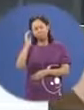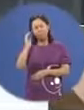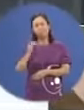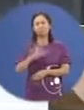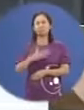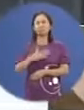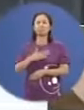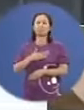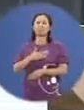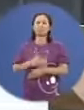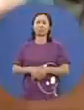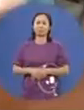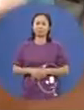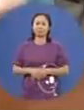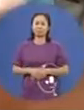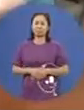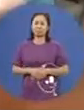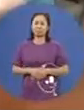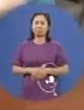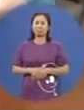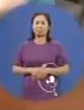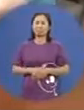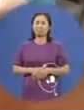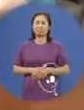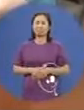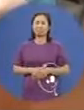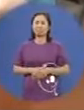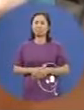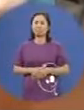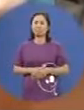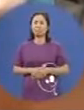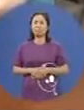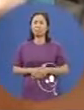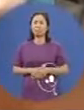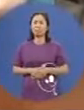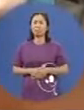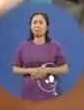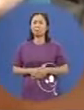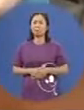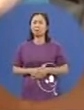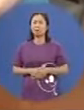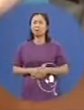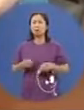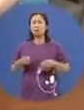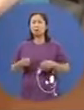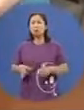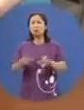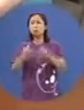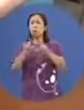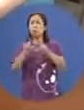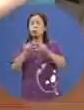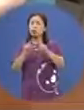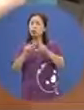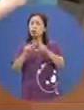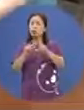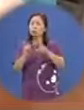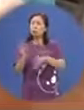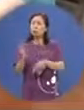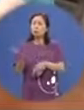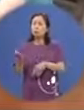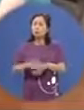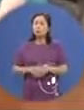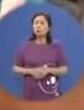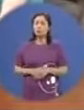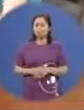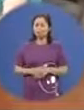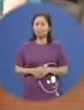もあるんですね、うん、 はい、はい、その和歌山県における少子化、はい、出生率などはどうなっているんでしょうか。 そうですね、この出